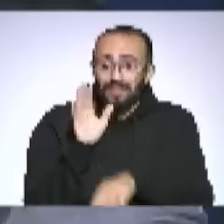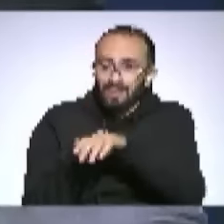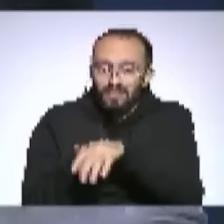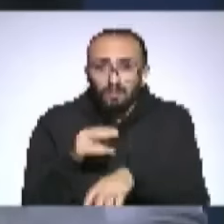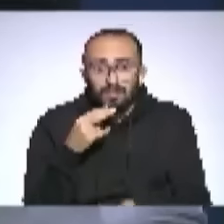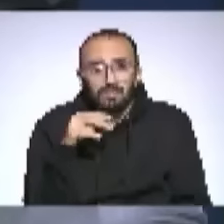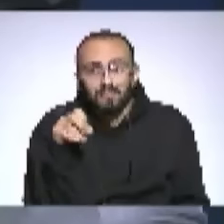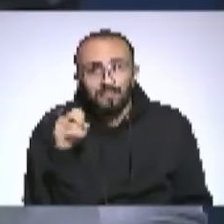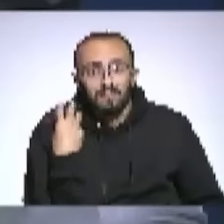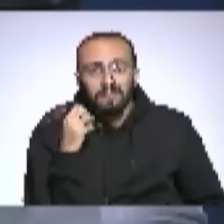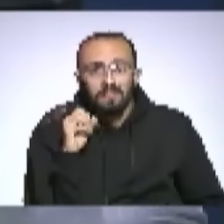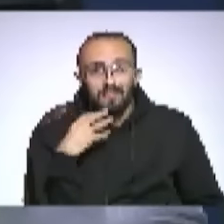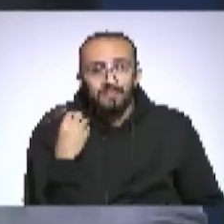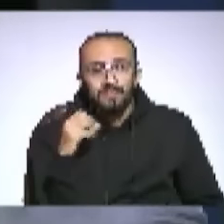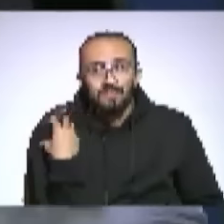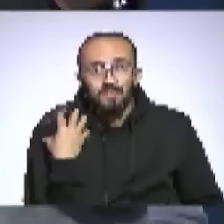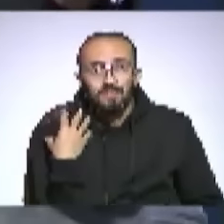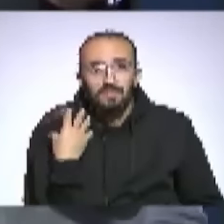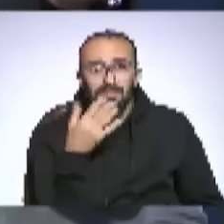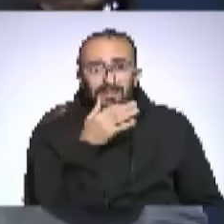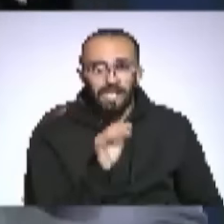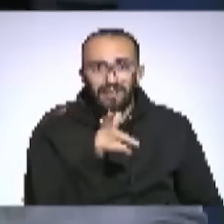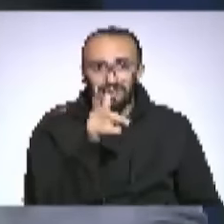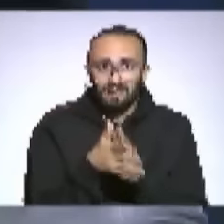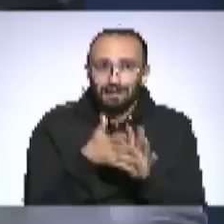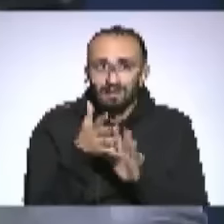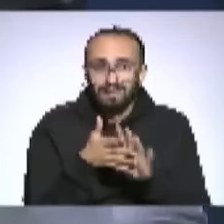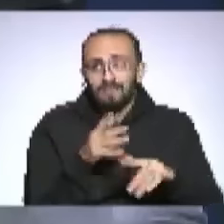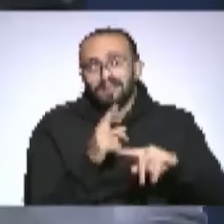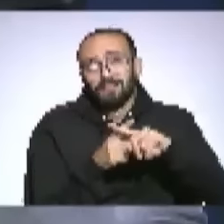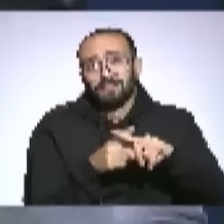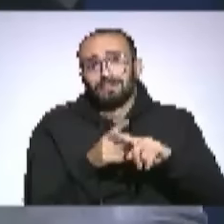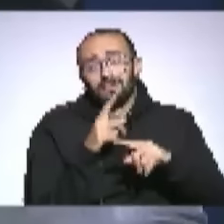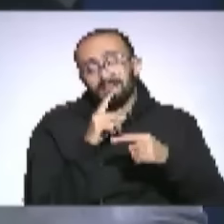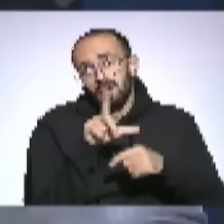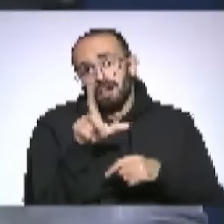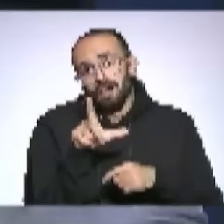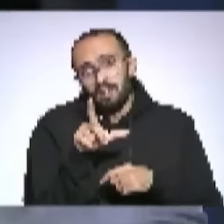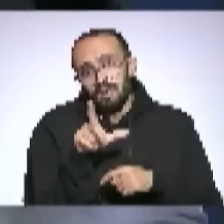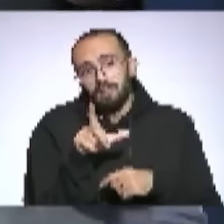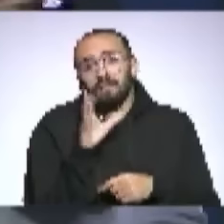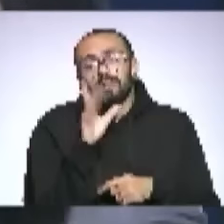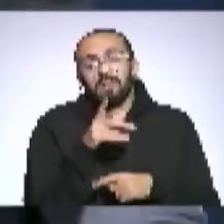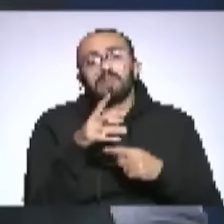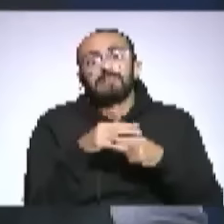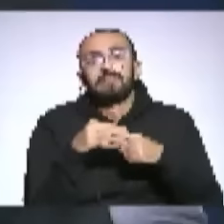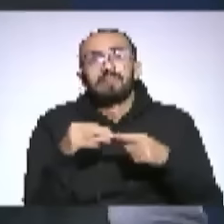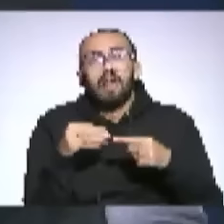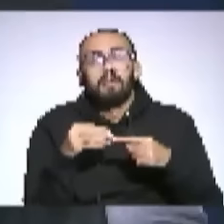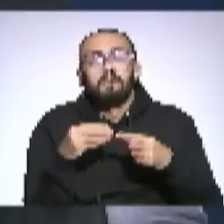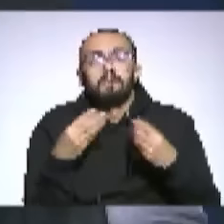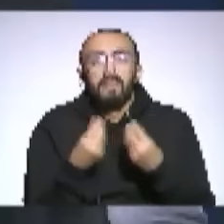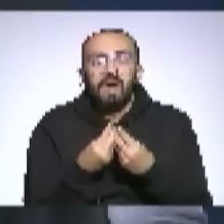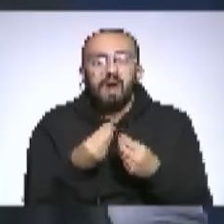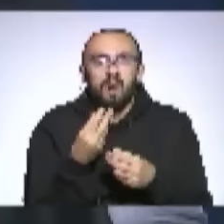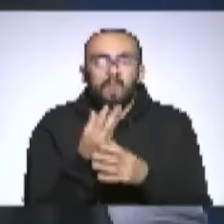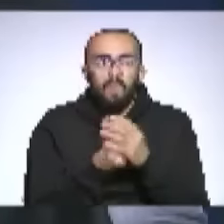يا ما يسمع لهاش زي ما انت امتدحت يا اما ت تؤثر بالسلب على علاقته